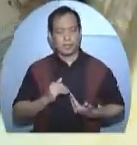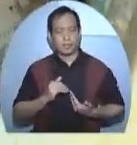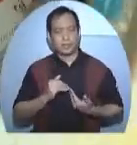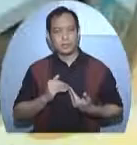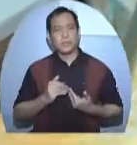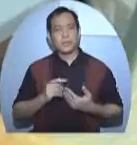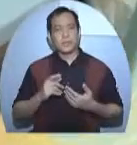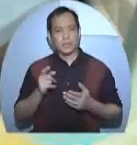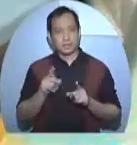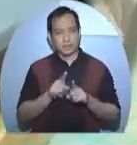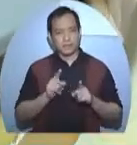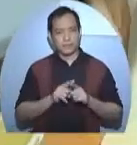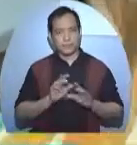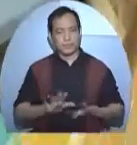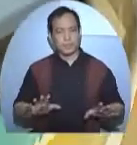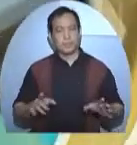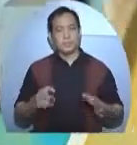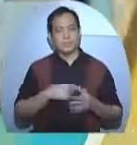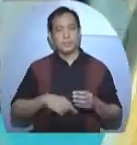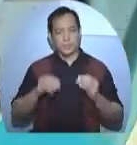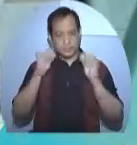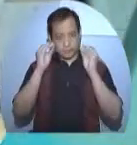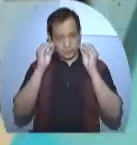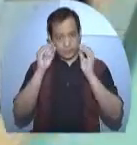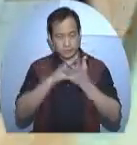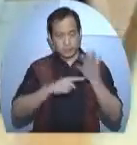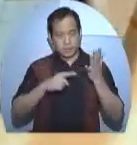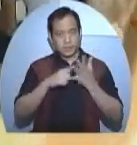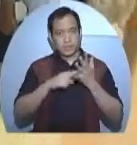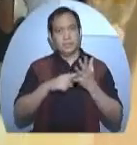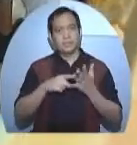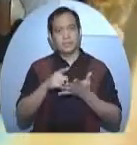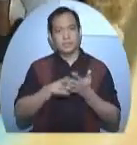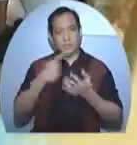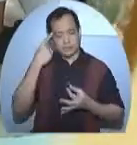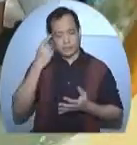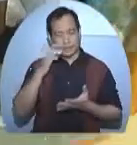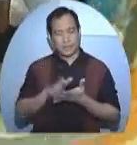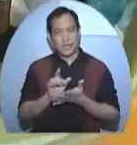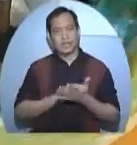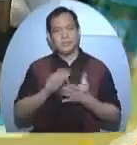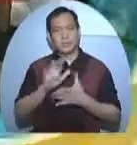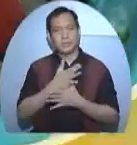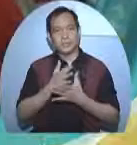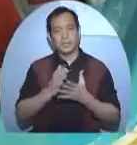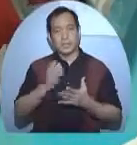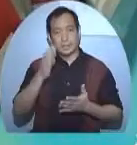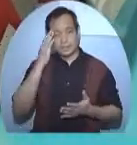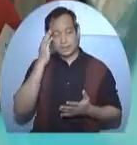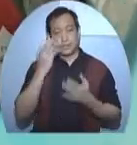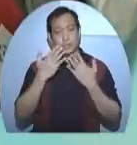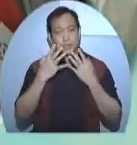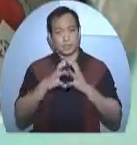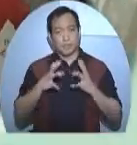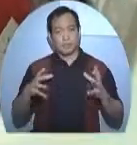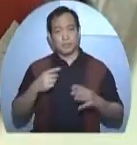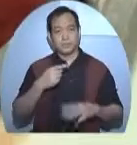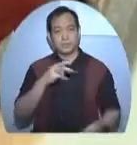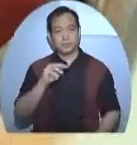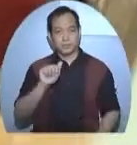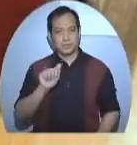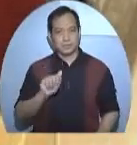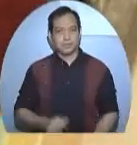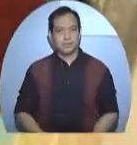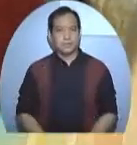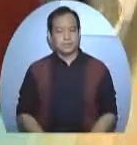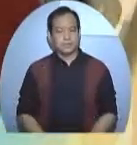ko, sa mga batang aming tinuruan, sa pagtitiwala nila sa amin na bahagian namin ng aming kaalaman. Maraming salamat